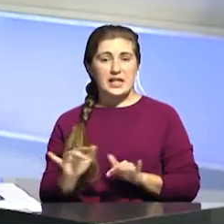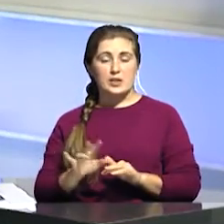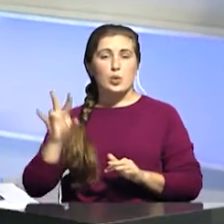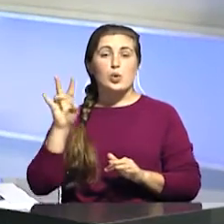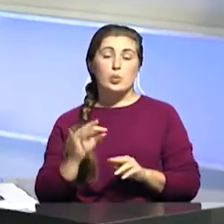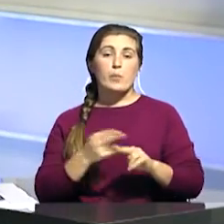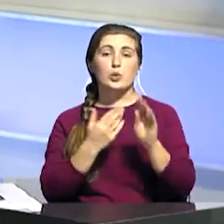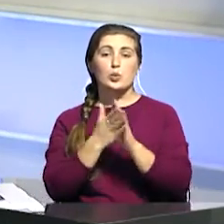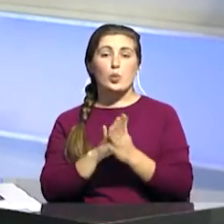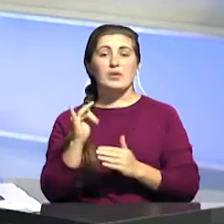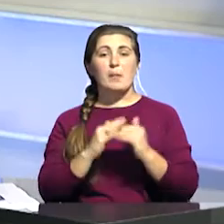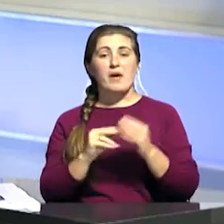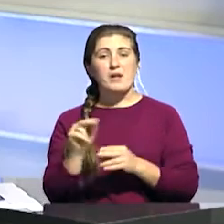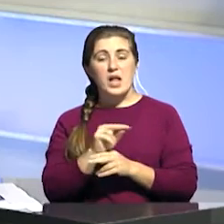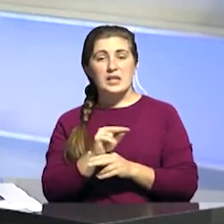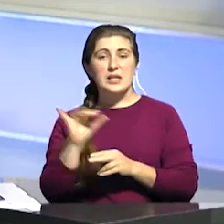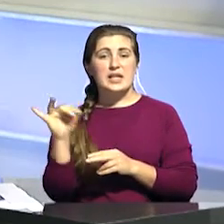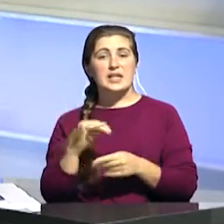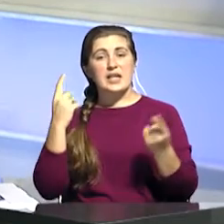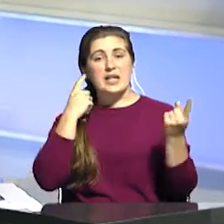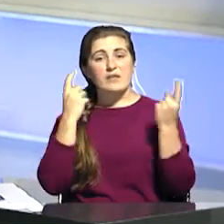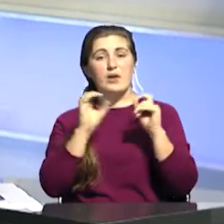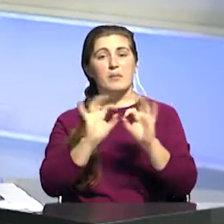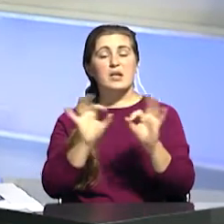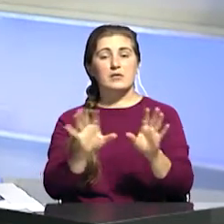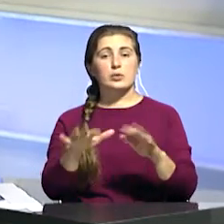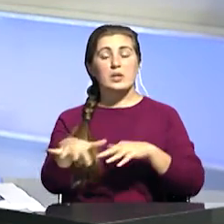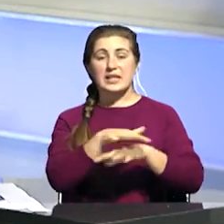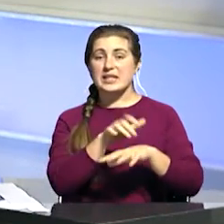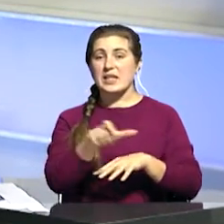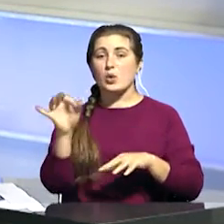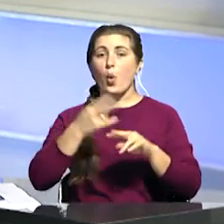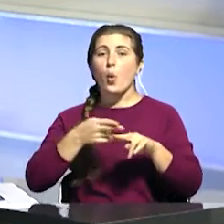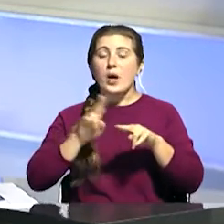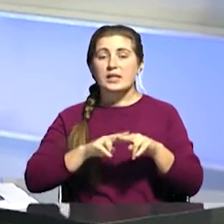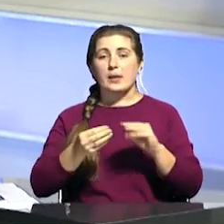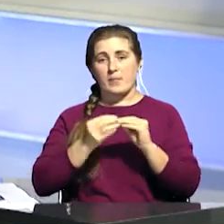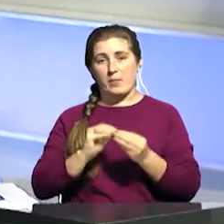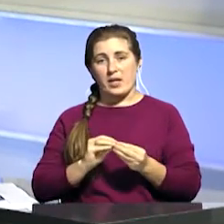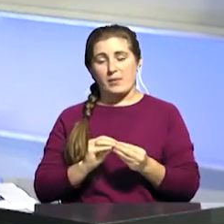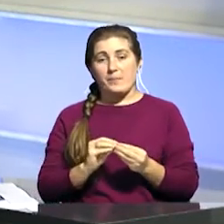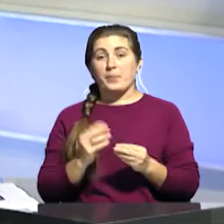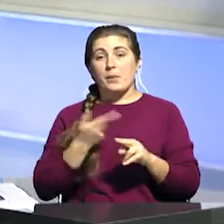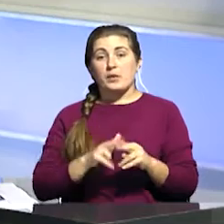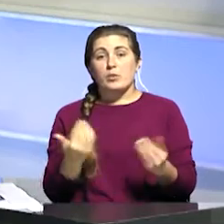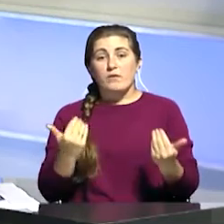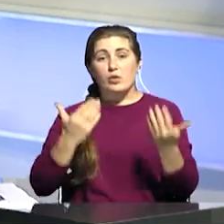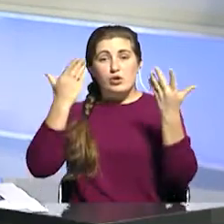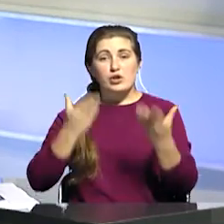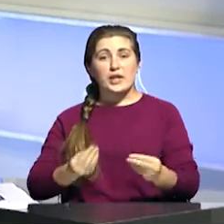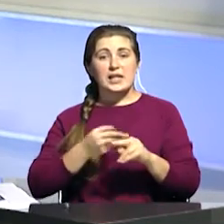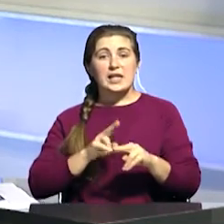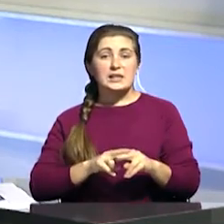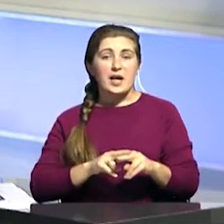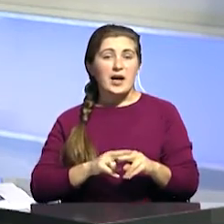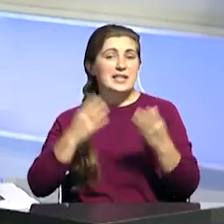безусловно, профилактикой и информированностью населения о этой проблеме. Поэтому сегодняшний день — это день